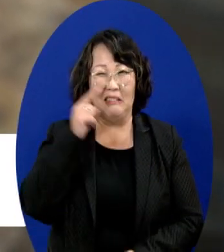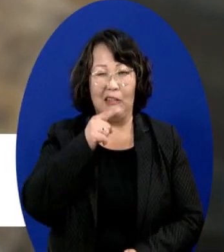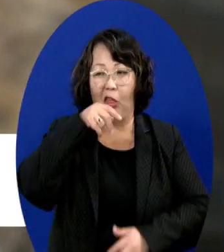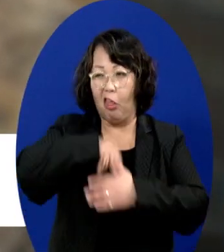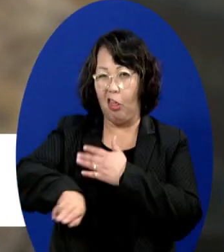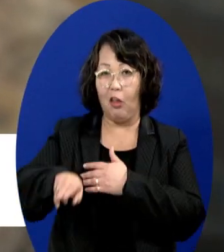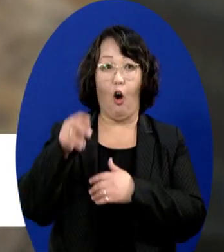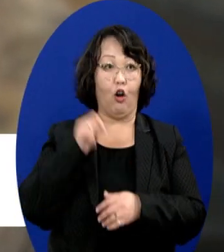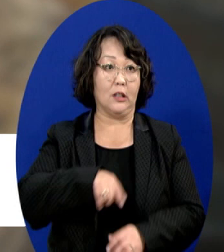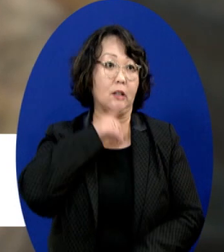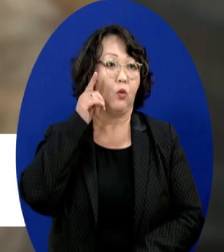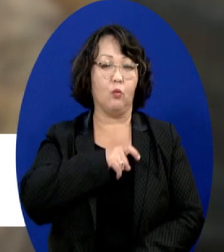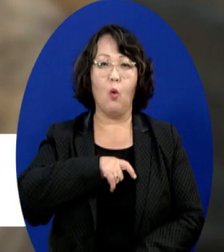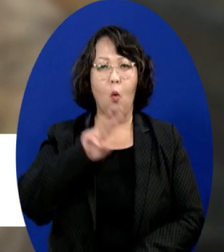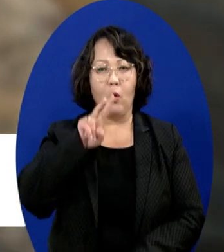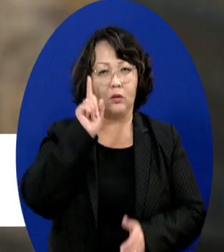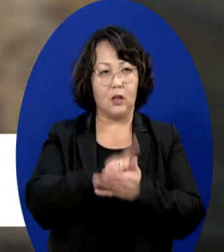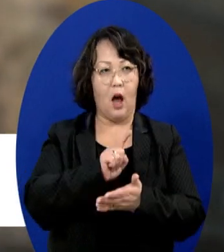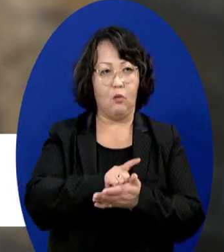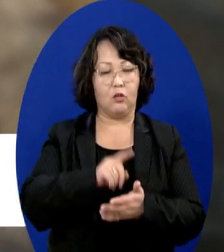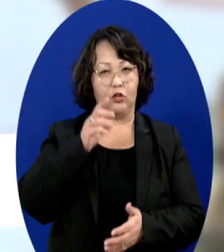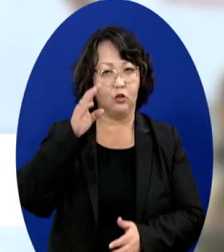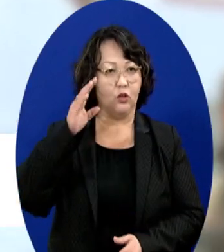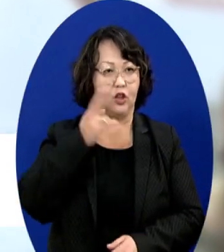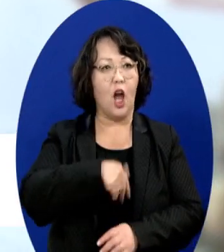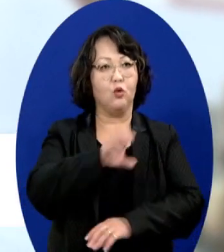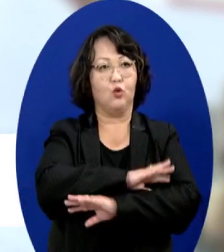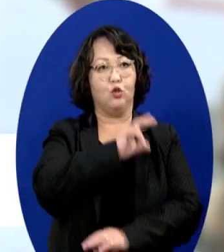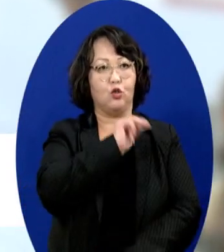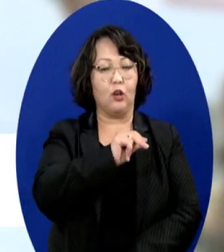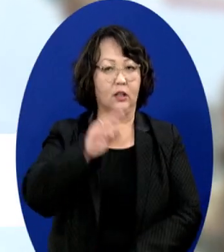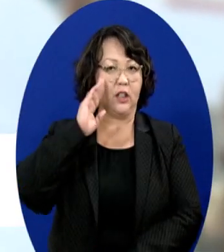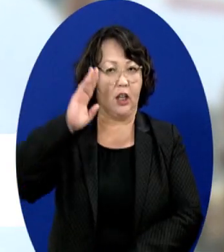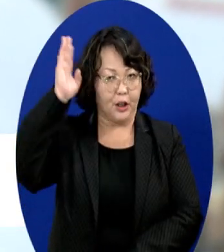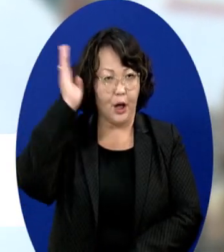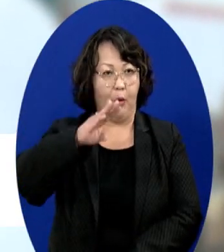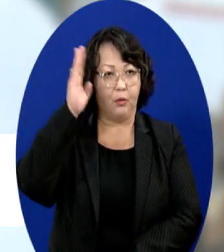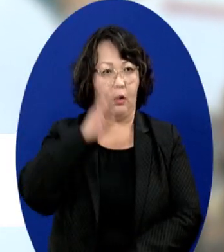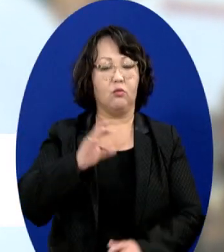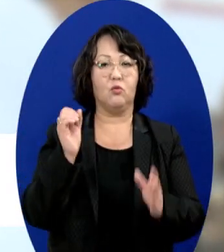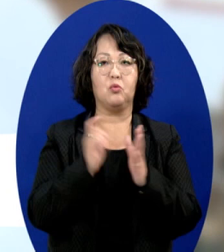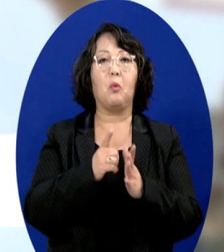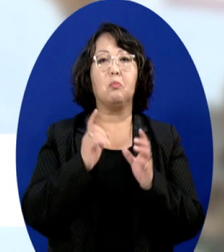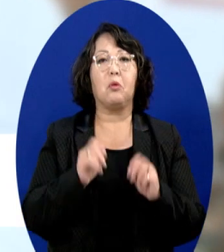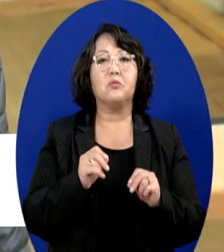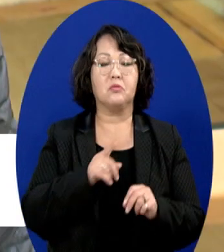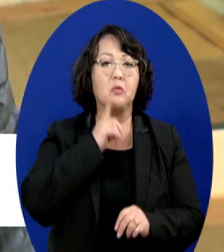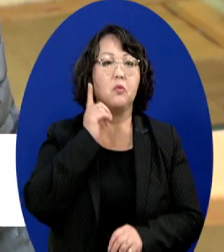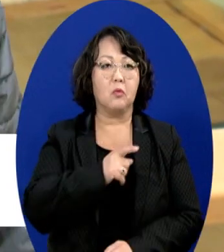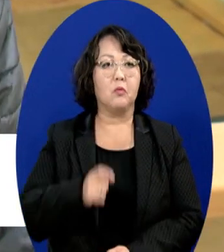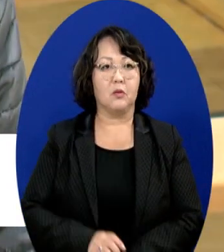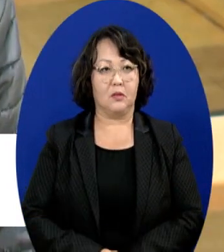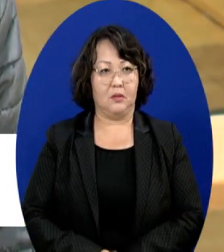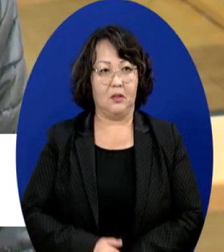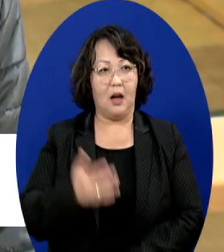бол одоо энэ дугаа залуусын ихэнх нь оюутнууд тэд их сургуулаасаа чөлөө авч цэргийн албанд явахыг чухалчилж байна.